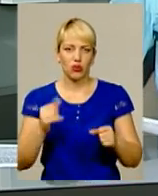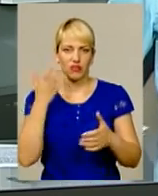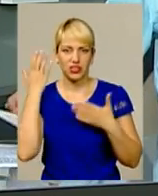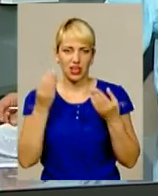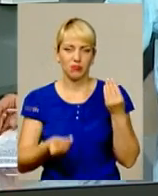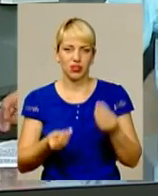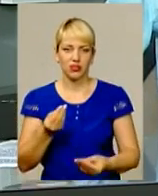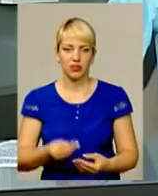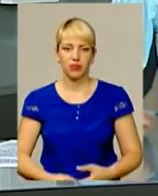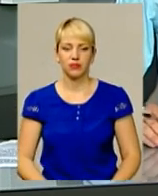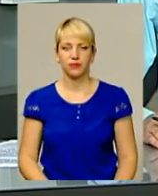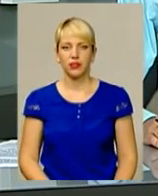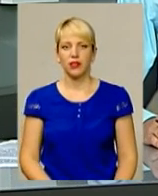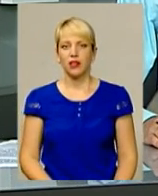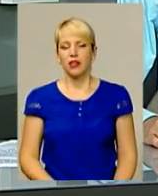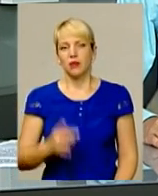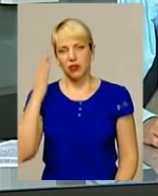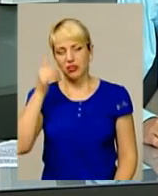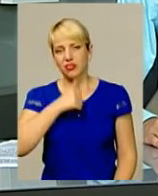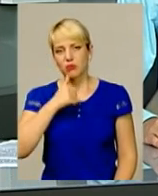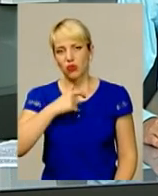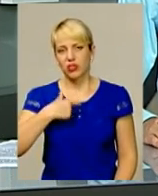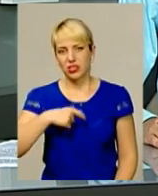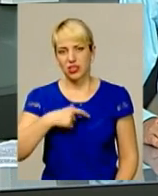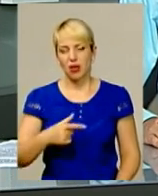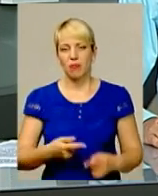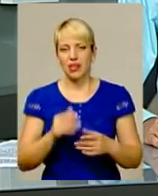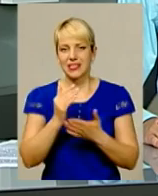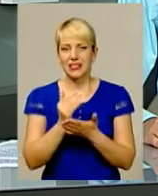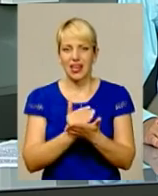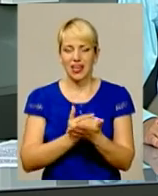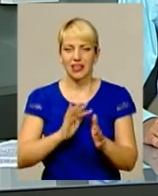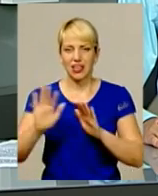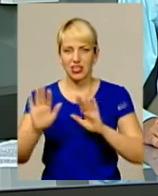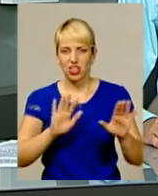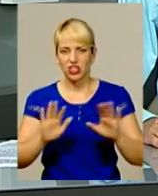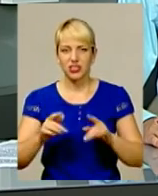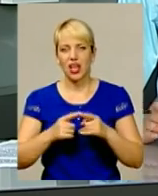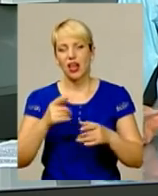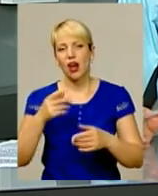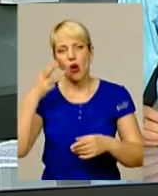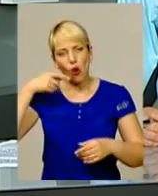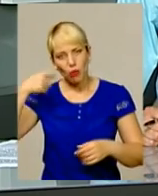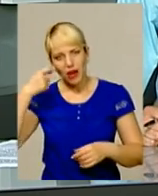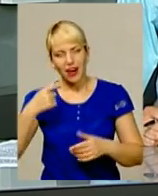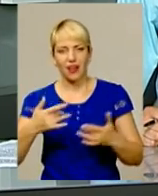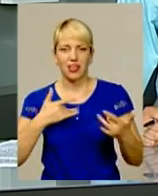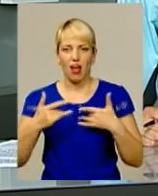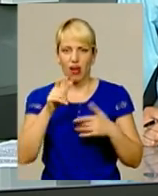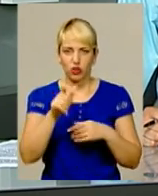іграми. Мрієте спробувати себе в ролі сценариста, режисера, оператора чи й навіть актора?